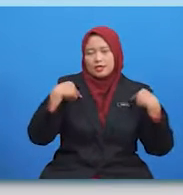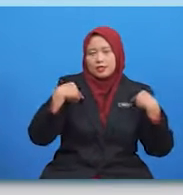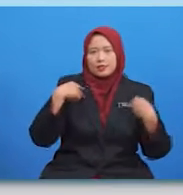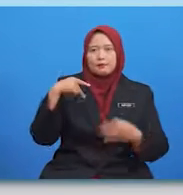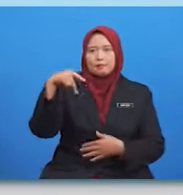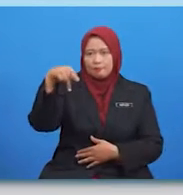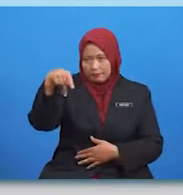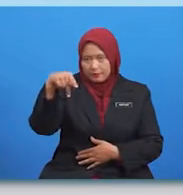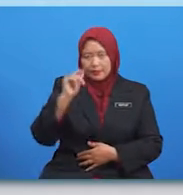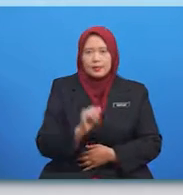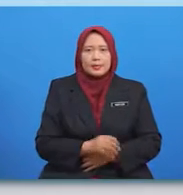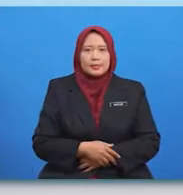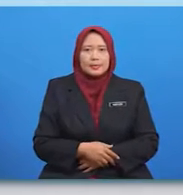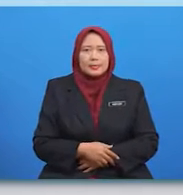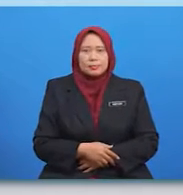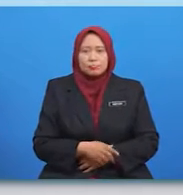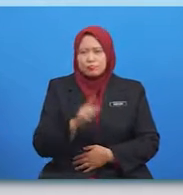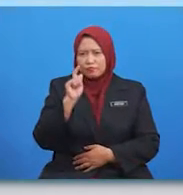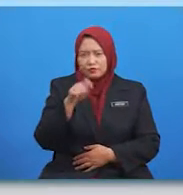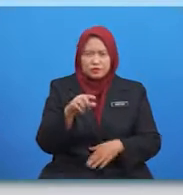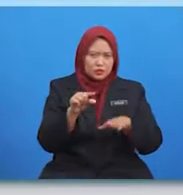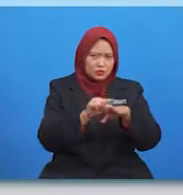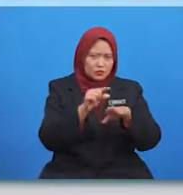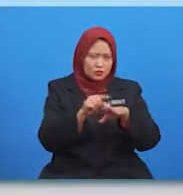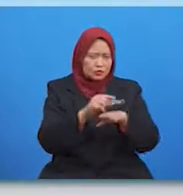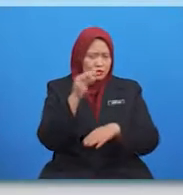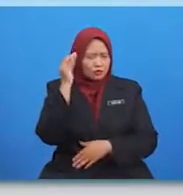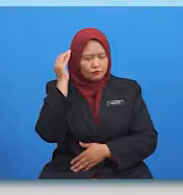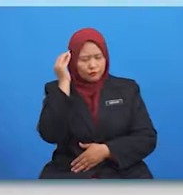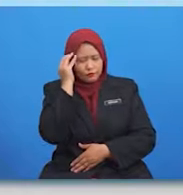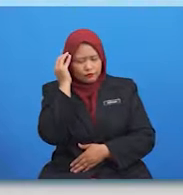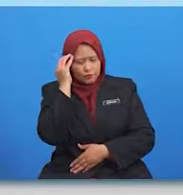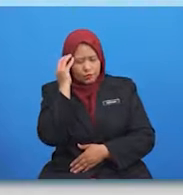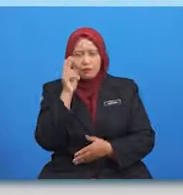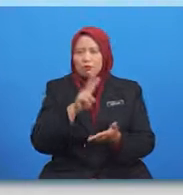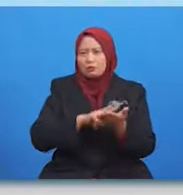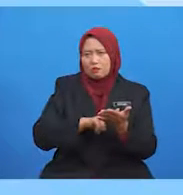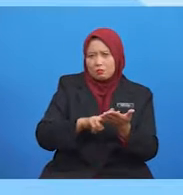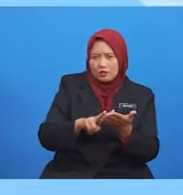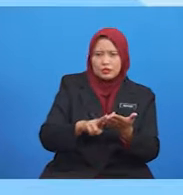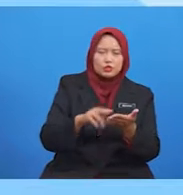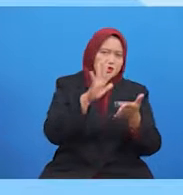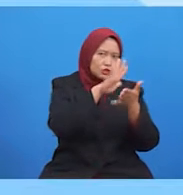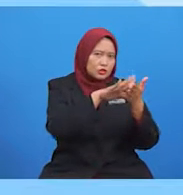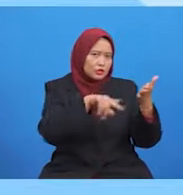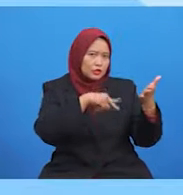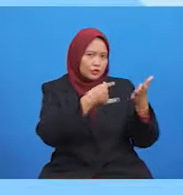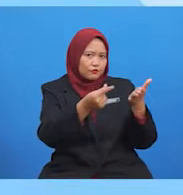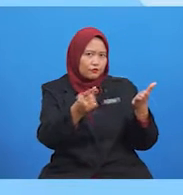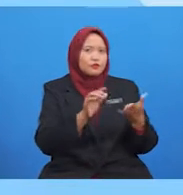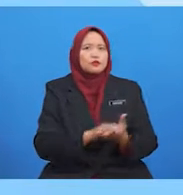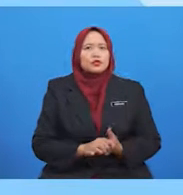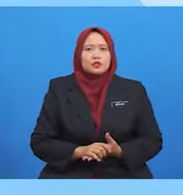murid-murid perlu menggunakan kemahiran memahami dan membaca graf. Berdasarkan